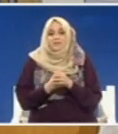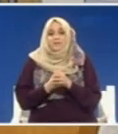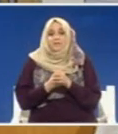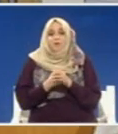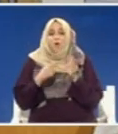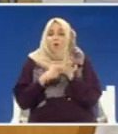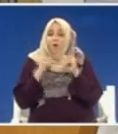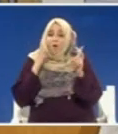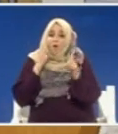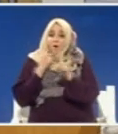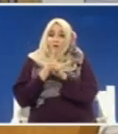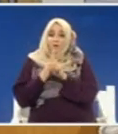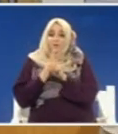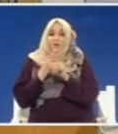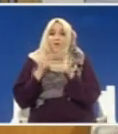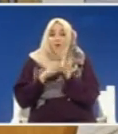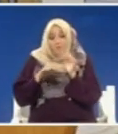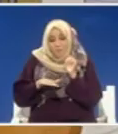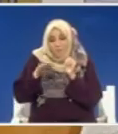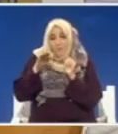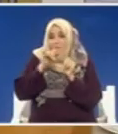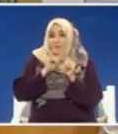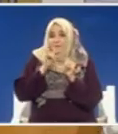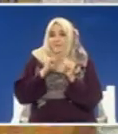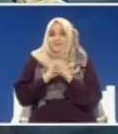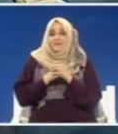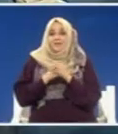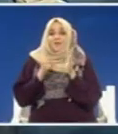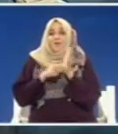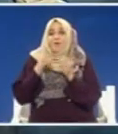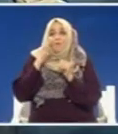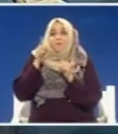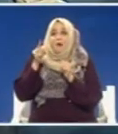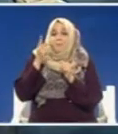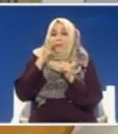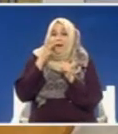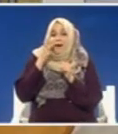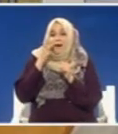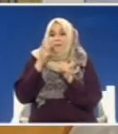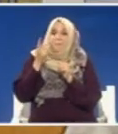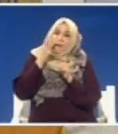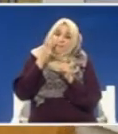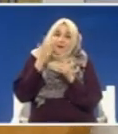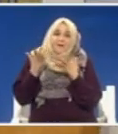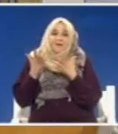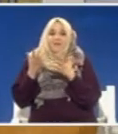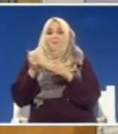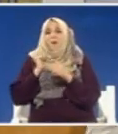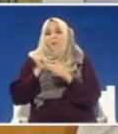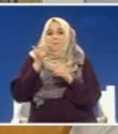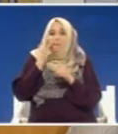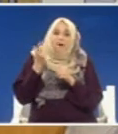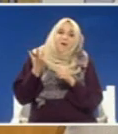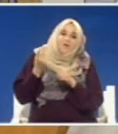ملاقاته لابنته وهي تترعرع، وربما البنت عندما تستعطف أباها: يا أبي لو اجتمع أنت وأمي